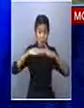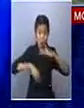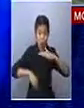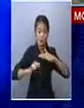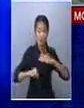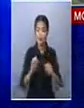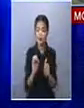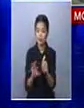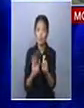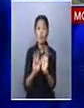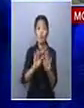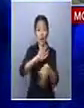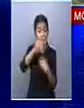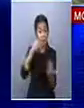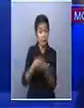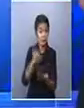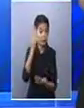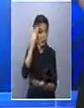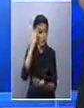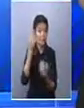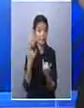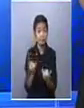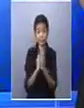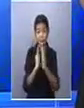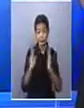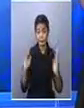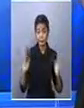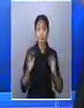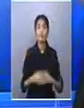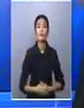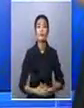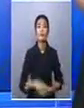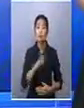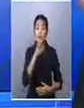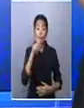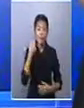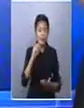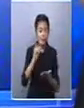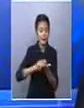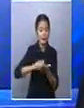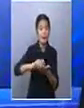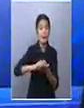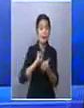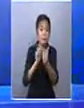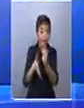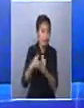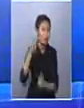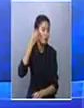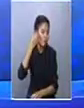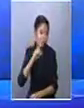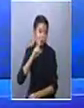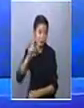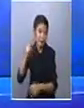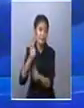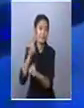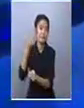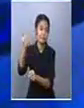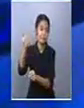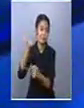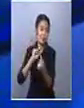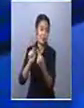ำตรงนี้เอาไว้ด้วยครับ ค่ะขอบพระคุณมากนะคะ ขอบคุณครับ ค่ะถ้าหากว่าใครจดรายละเอียดไม่ทันสอบถามกันได้นะคะจากทางด้านของคุณธนวัฒน์นะคะที่